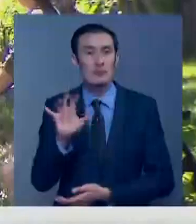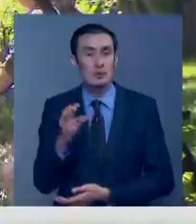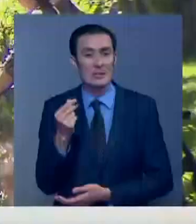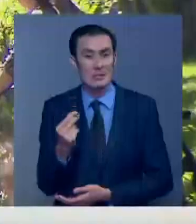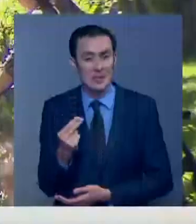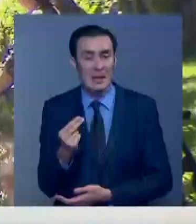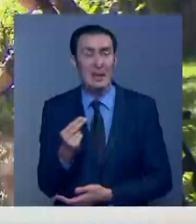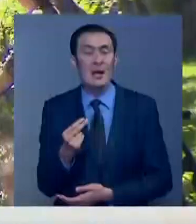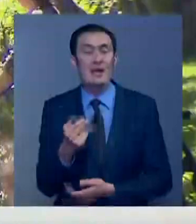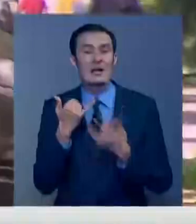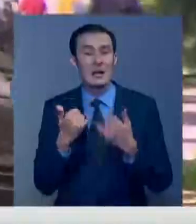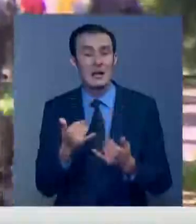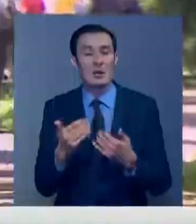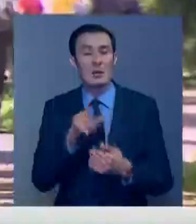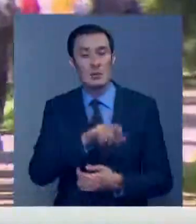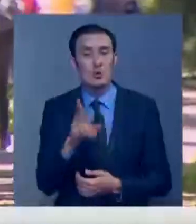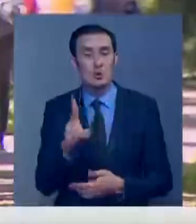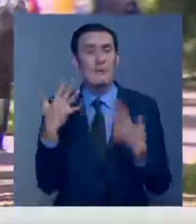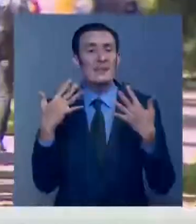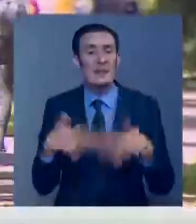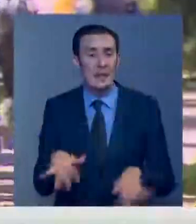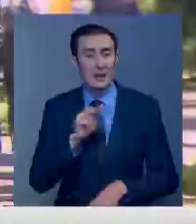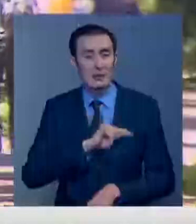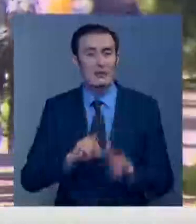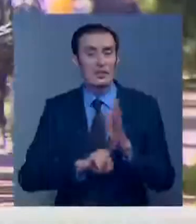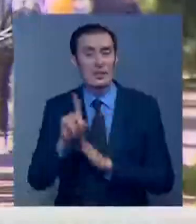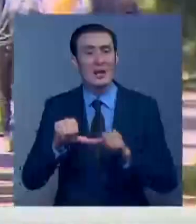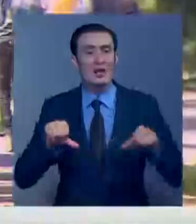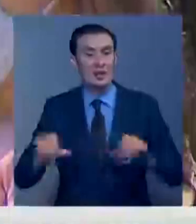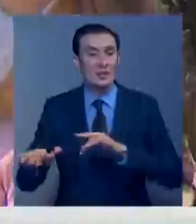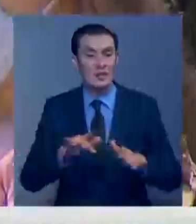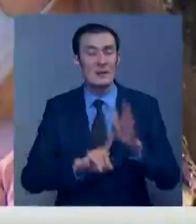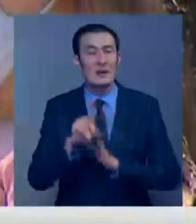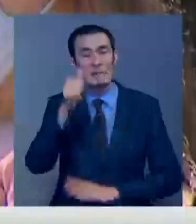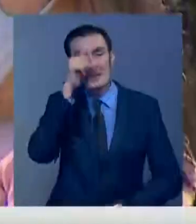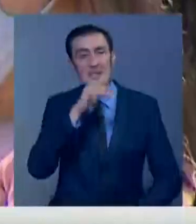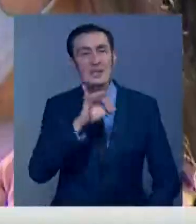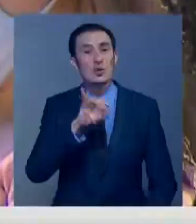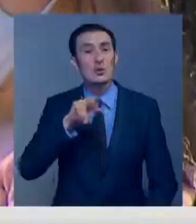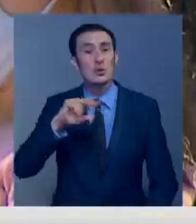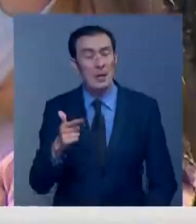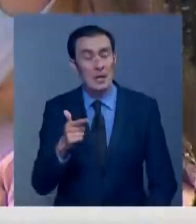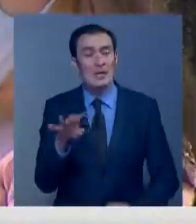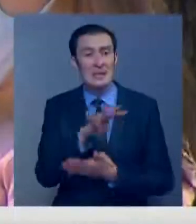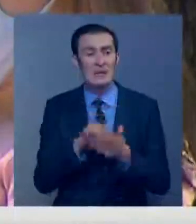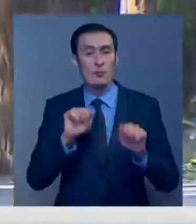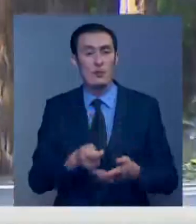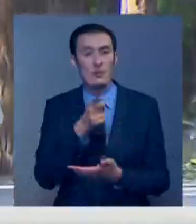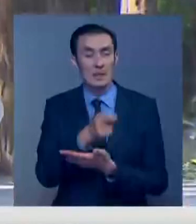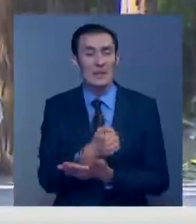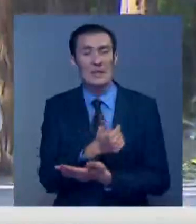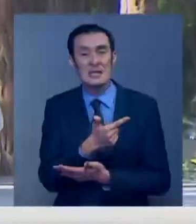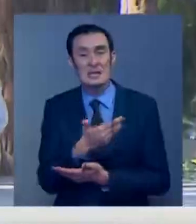тысячи тенге назначают в случае потери дохода в связи с введением ограничительных мер в июле. Заявку можно подать